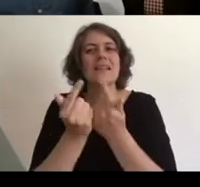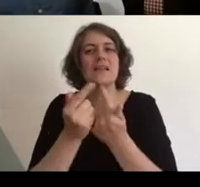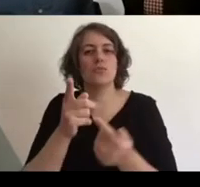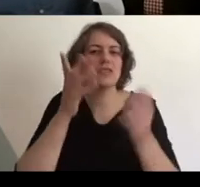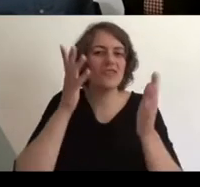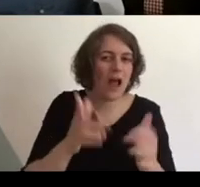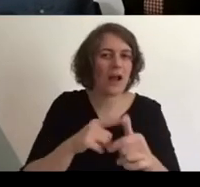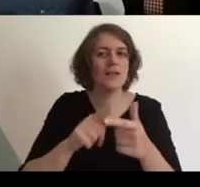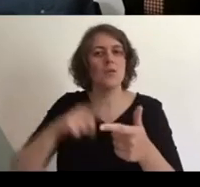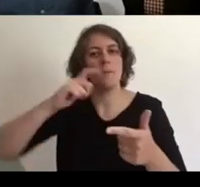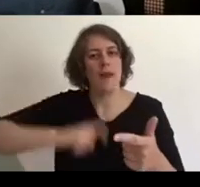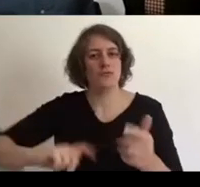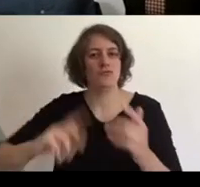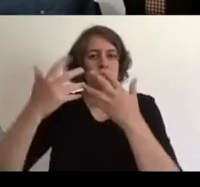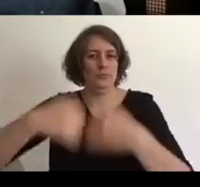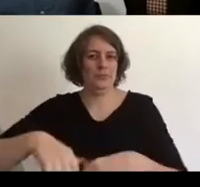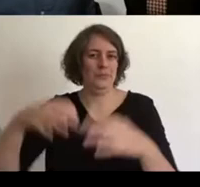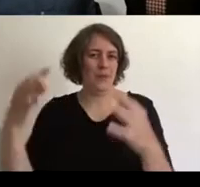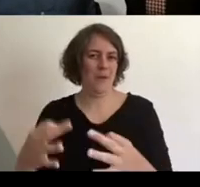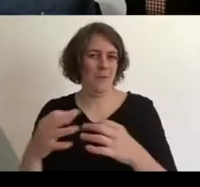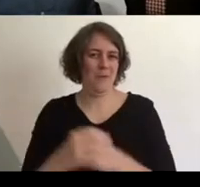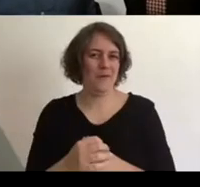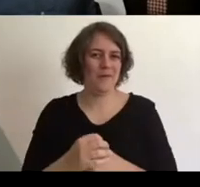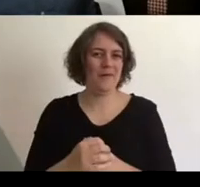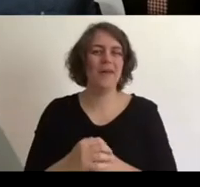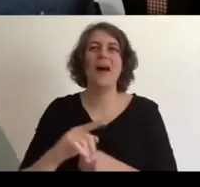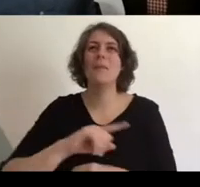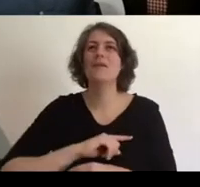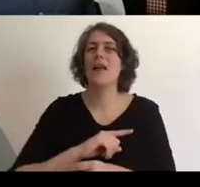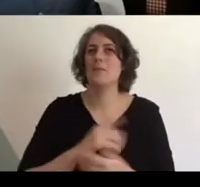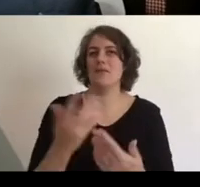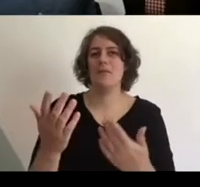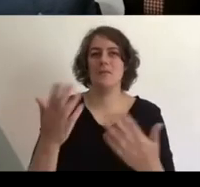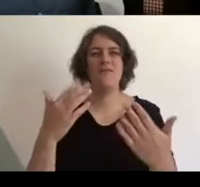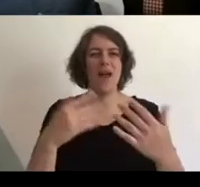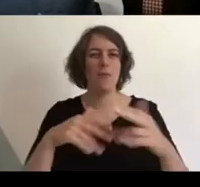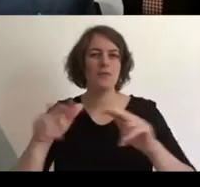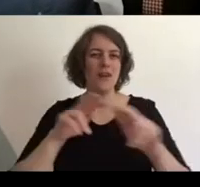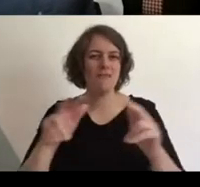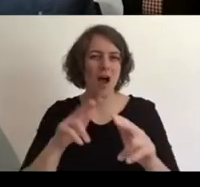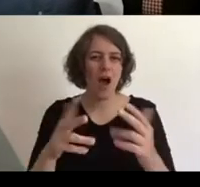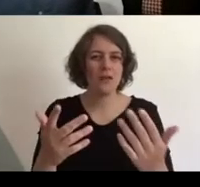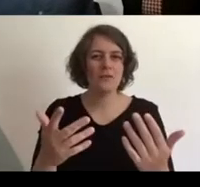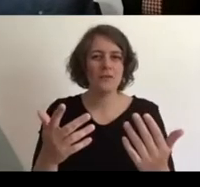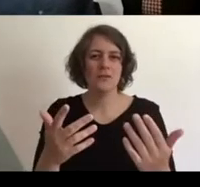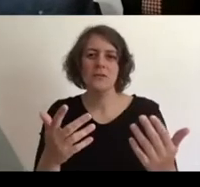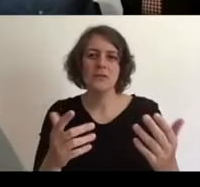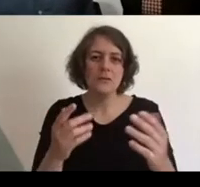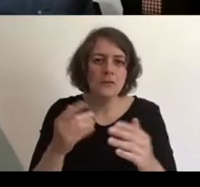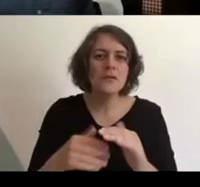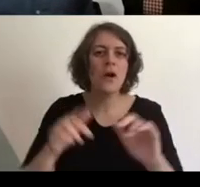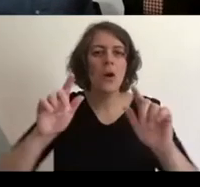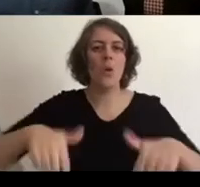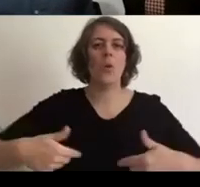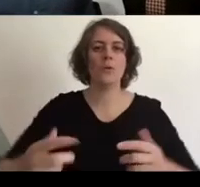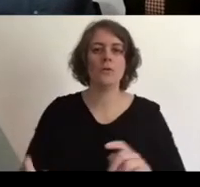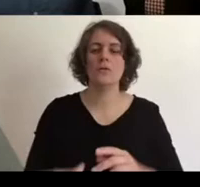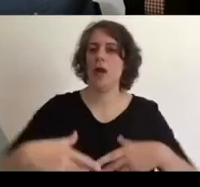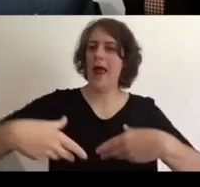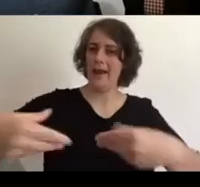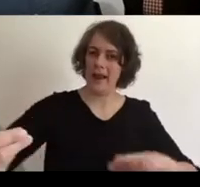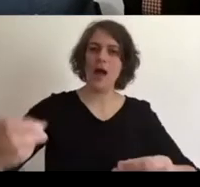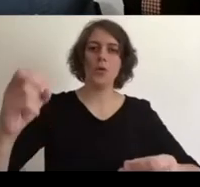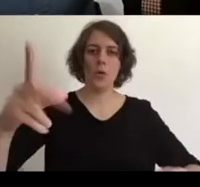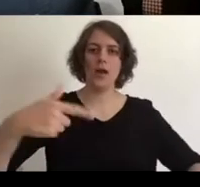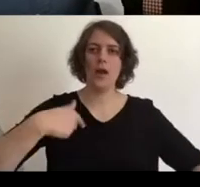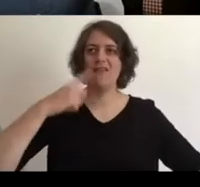muss menschlich passen. Aber ich mag natürlich nicht in einem Bewerbungsverfahren von vornherein sozusagen zwar eingeladen werden, aber mit dem